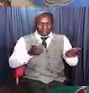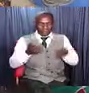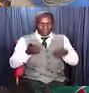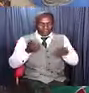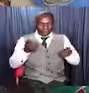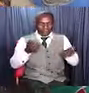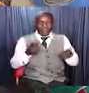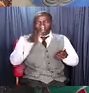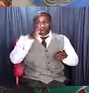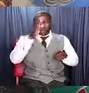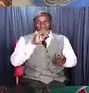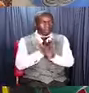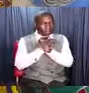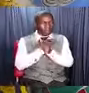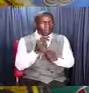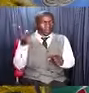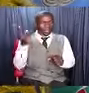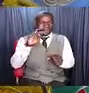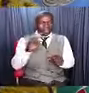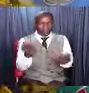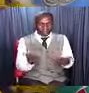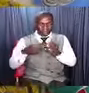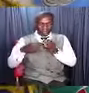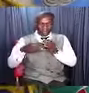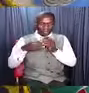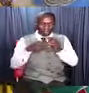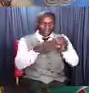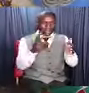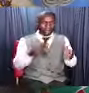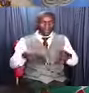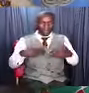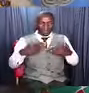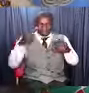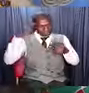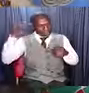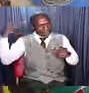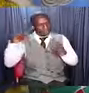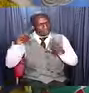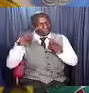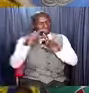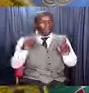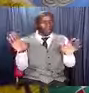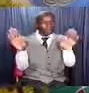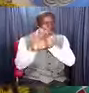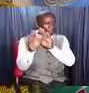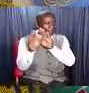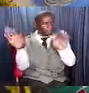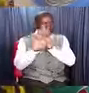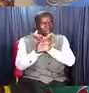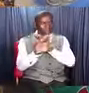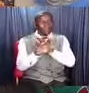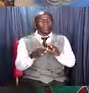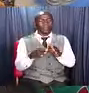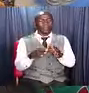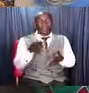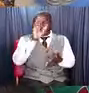namna. Ee Mungu, kawalinde, ukawaongoze, ukawape kutafakari neno lako siku na mchana.